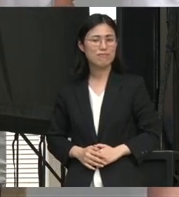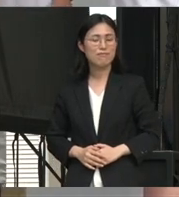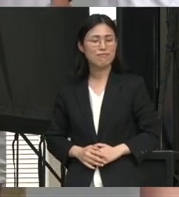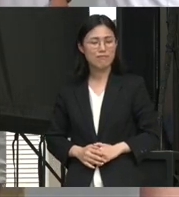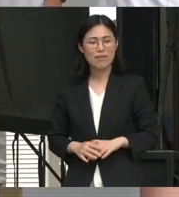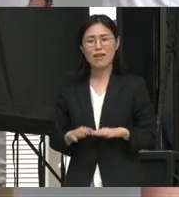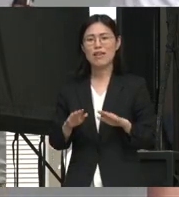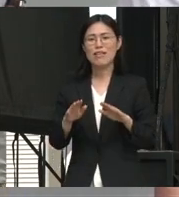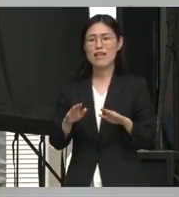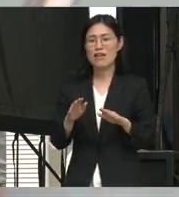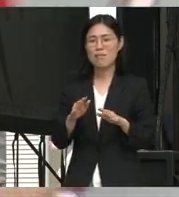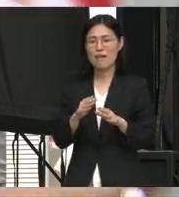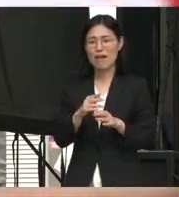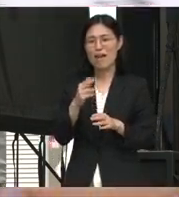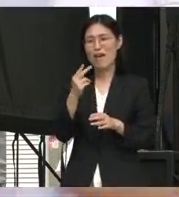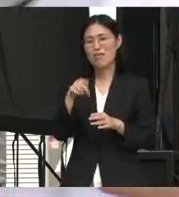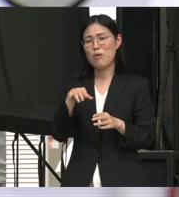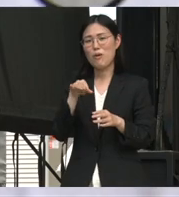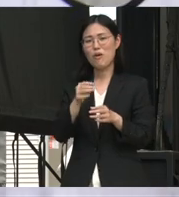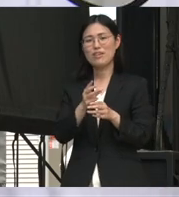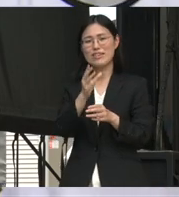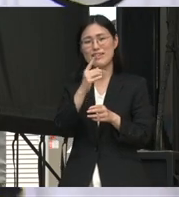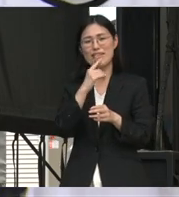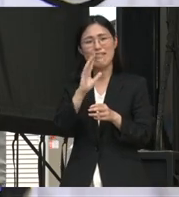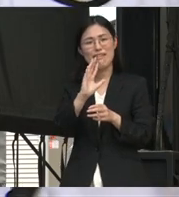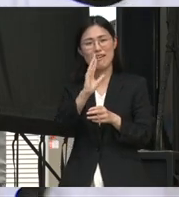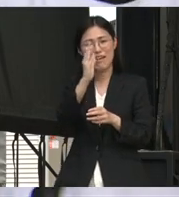ただいまトーチに聖火が点火されました。